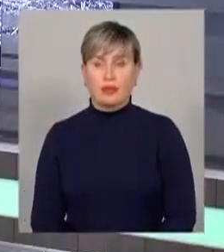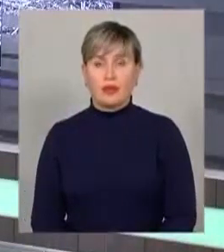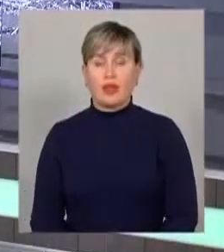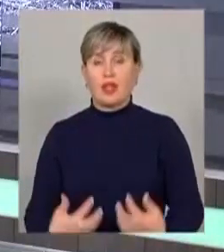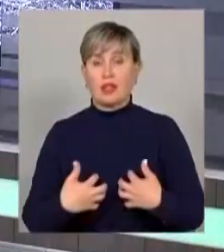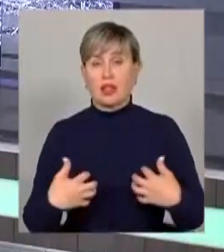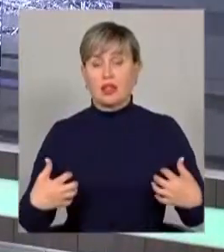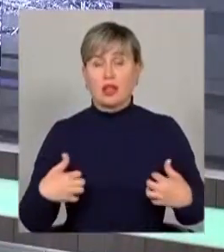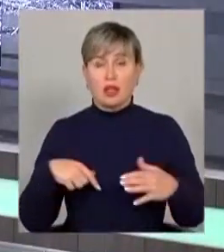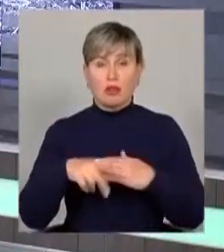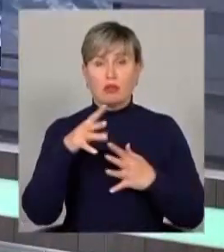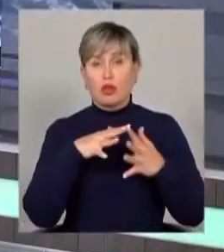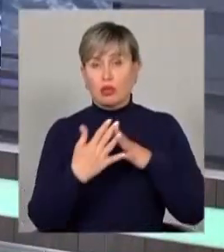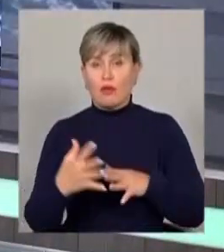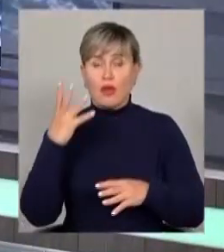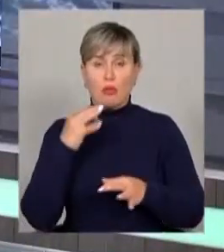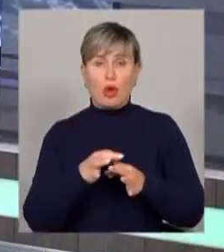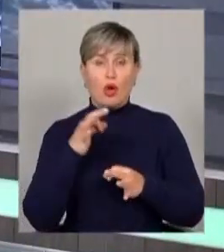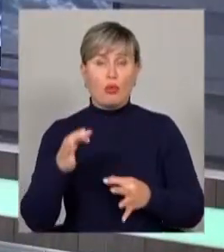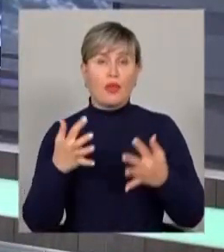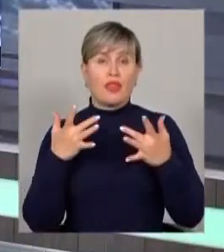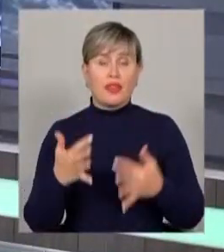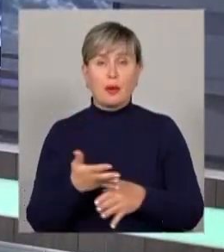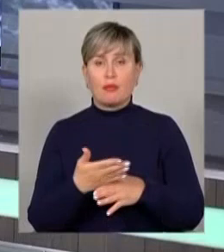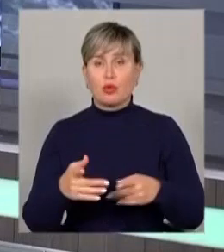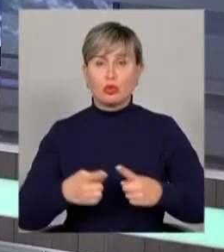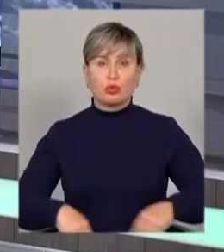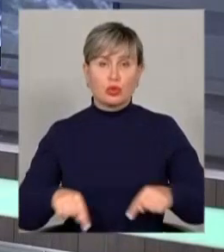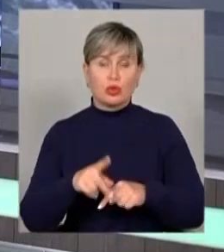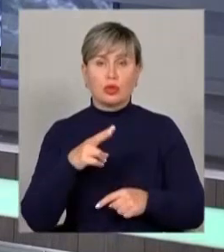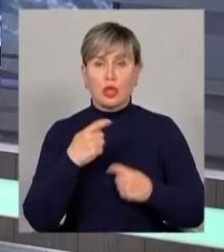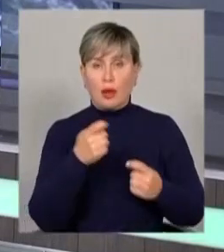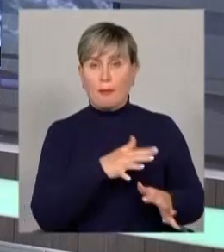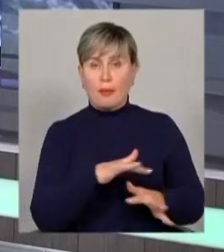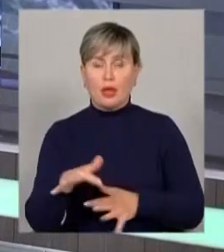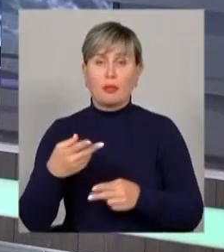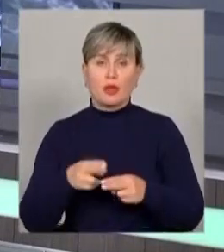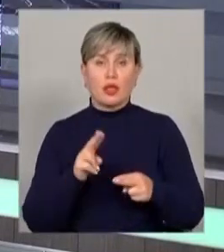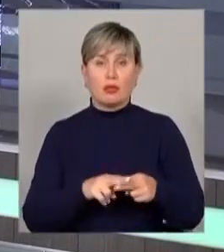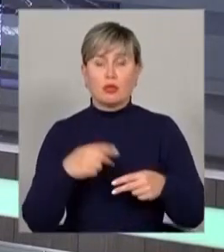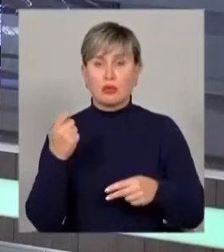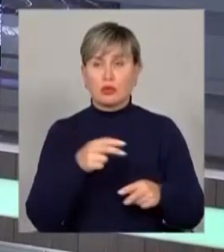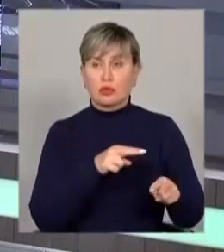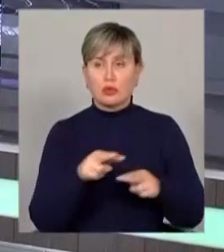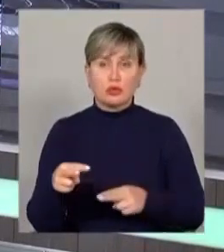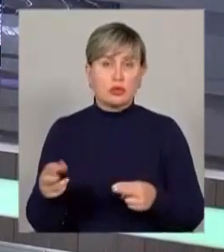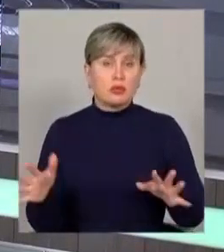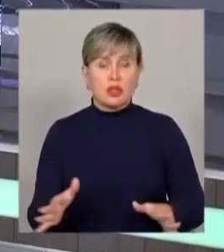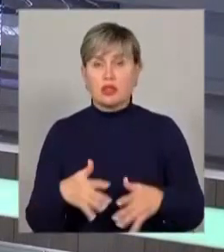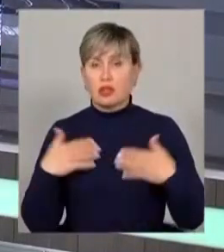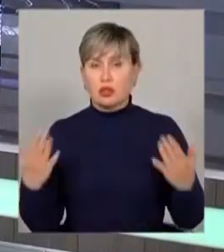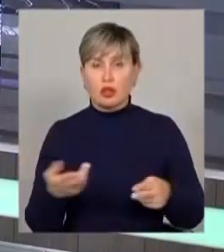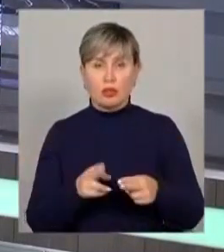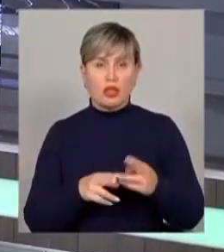Скотоводы сразу двух сел в Алматинской области требуют выделить участки для пастбищ, поскольку пасти скот им попросту негде. При